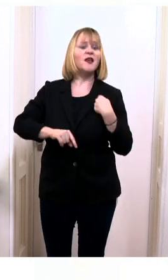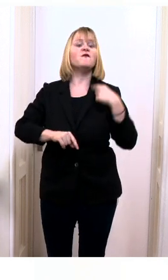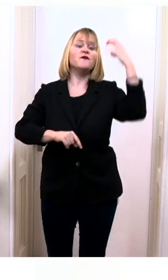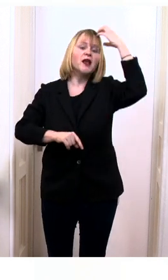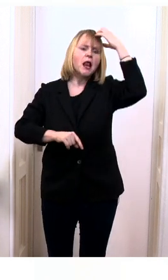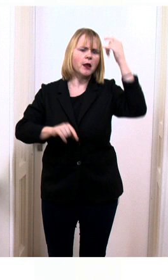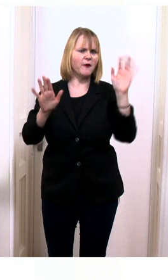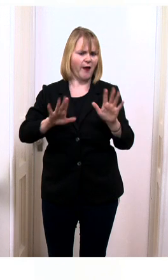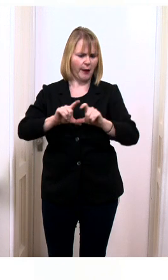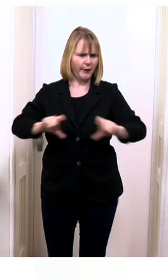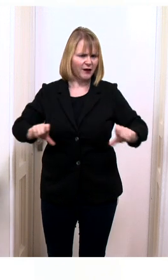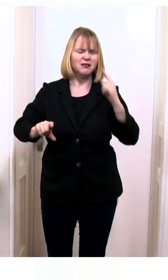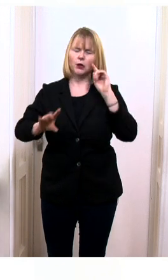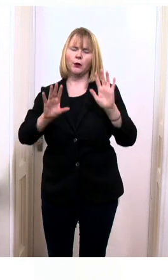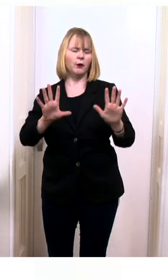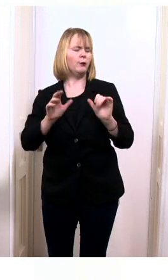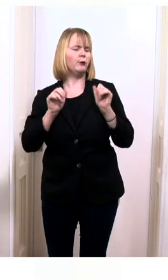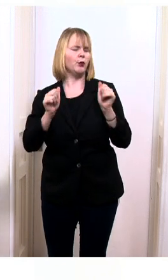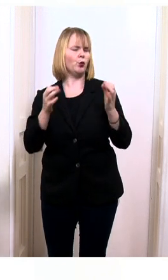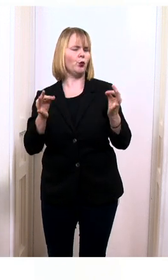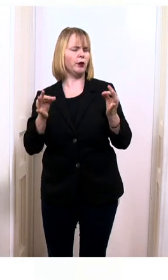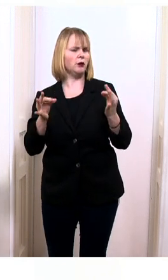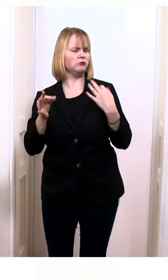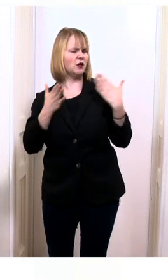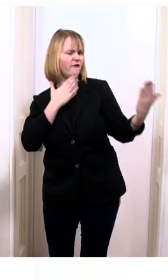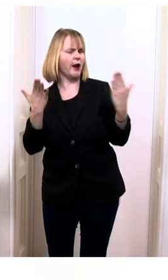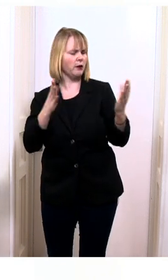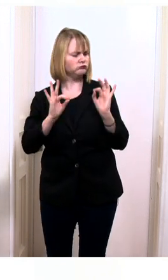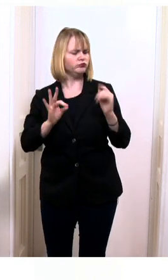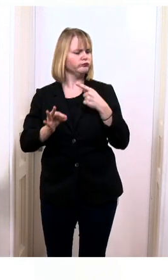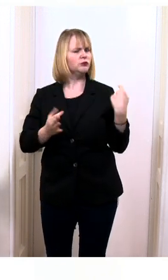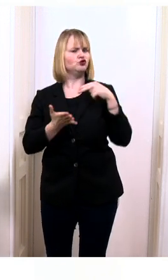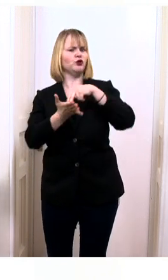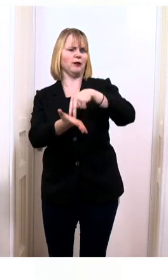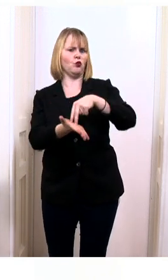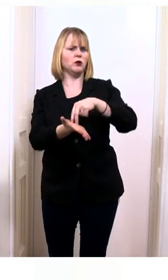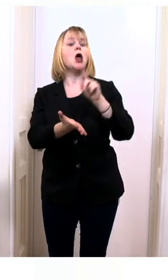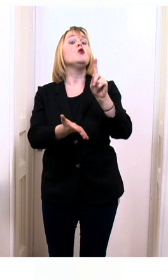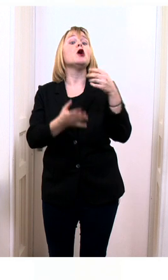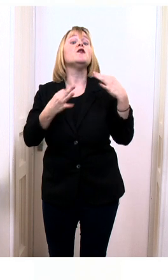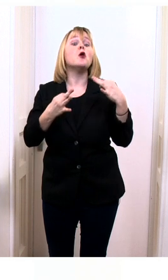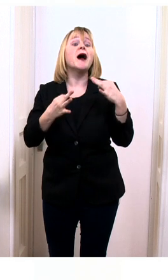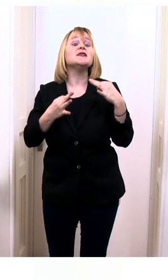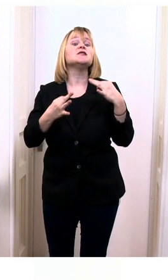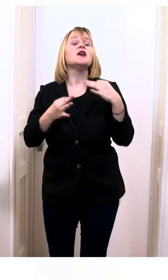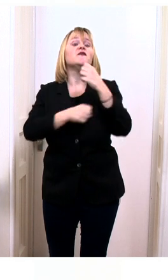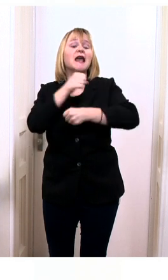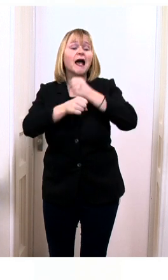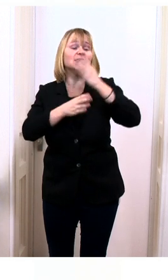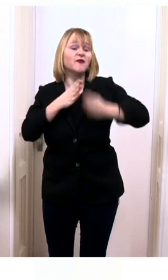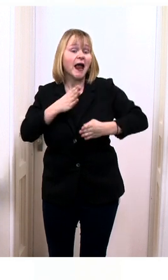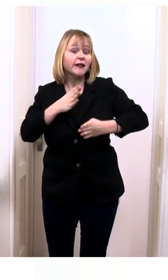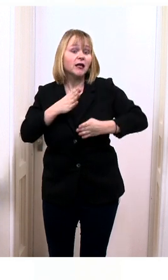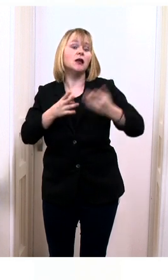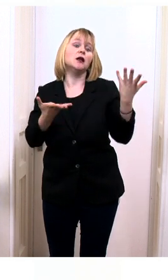sehr gut da. Und auch der saisonale Anstieg, den wir normalerweise auf Ende Jahr hin haben, ist in Liechtenstein in